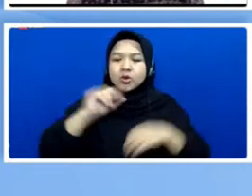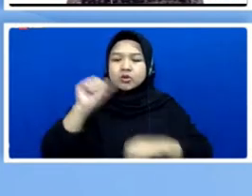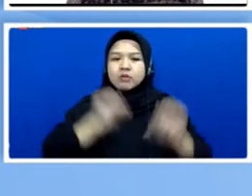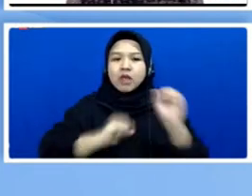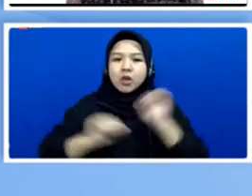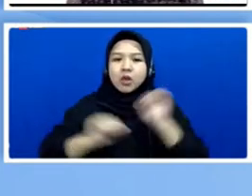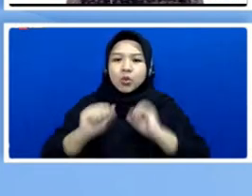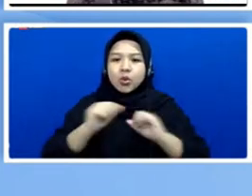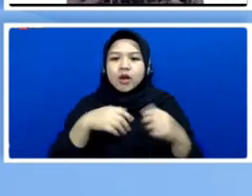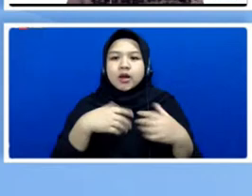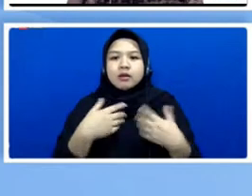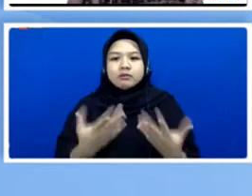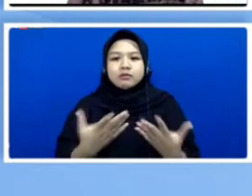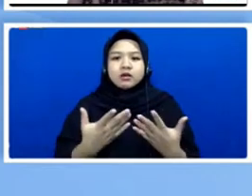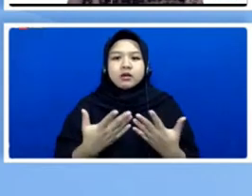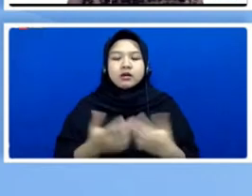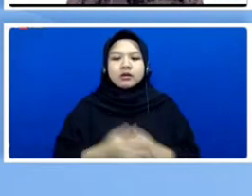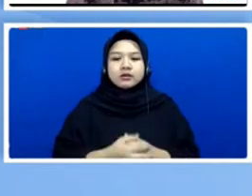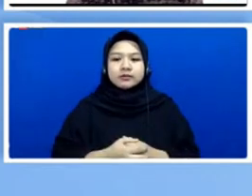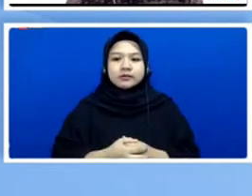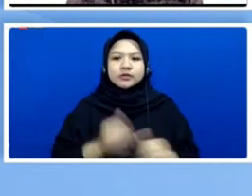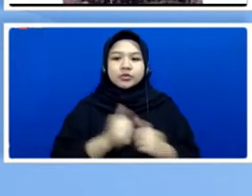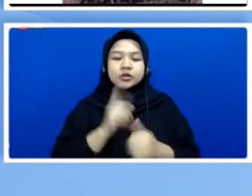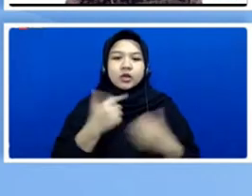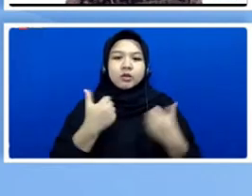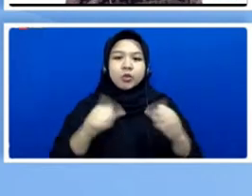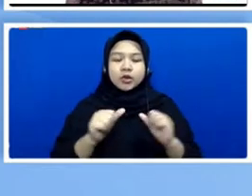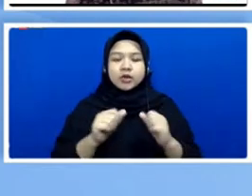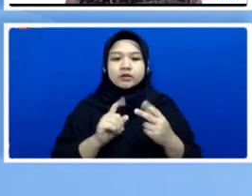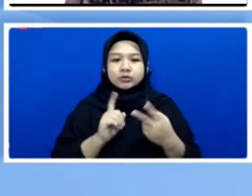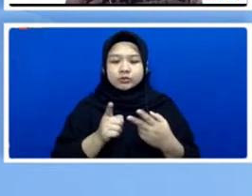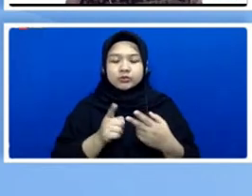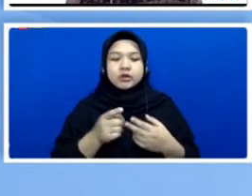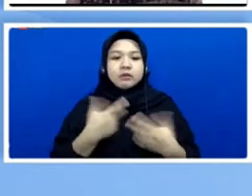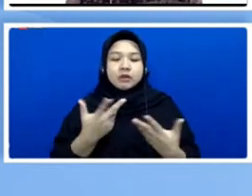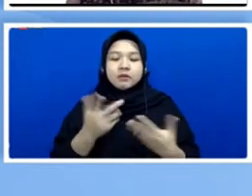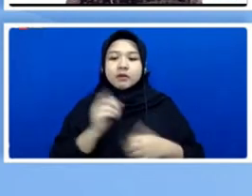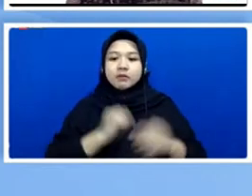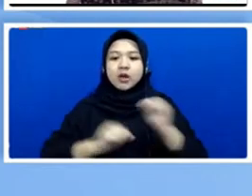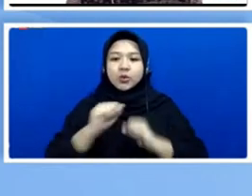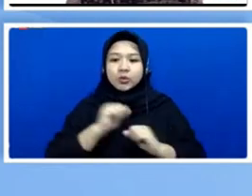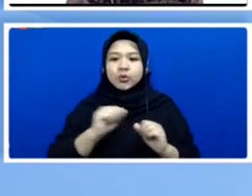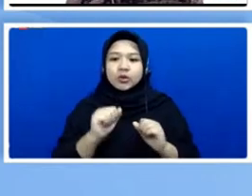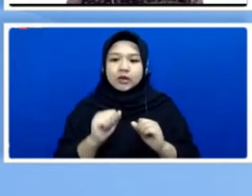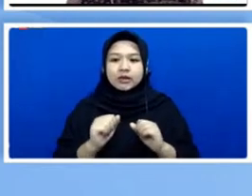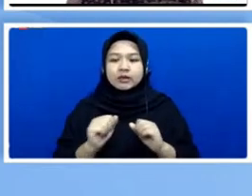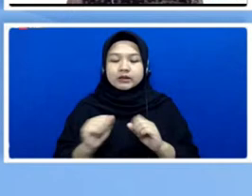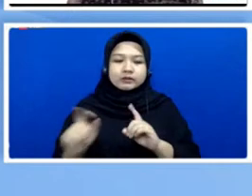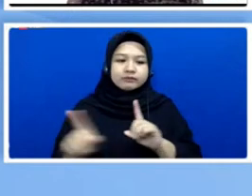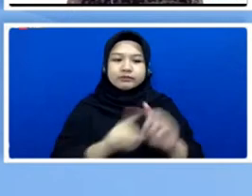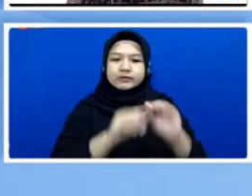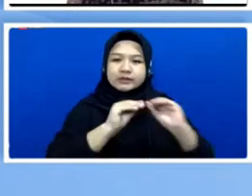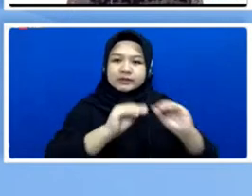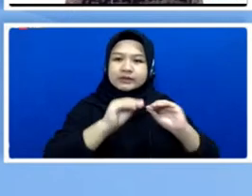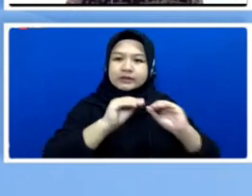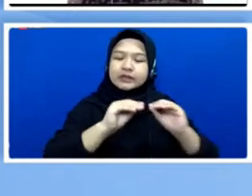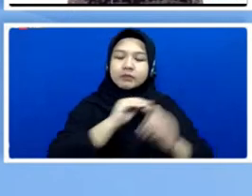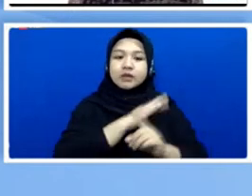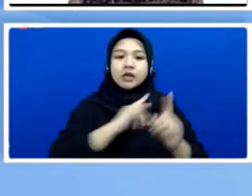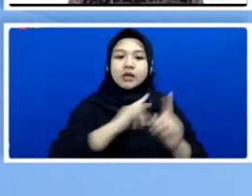pandemi. Maka kita menawarkan model training. Yang kedua, bagaimana melakukan teaching, bagaimana memberikan sebuah edukasi ke masyarakat